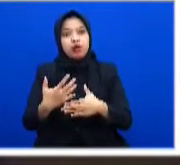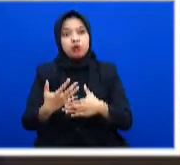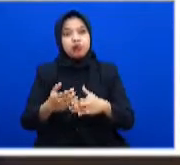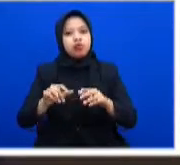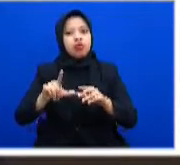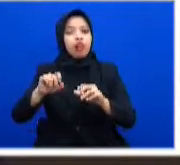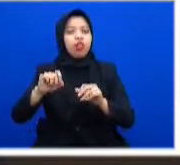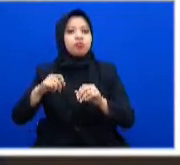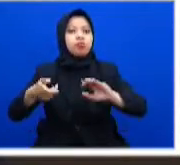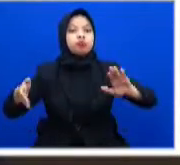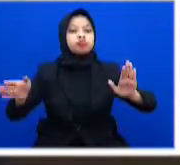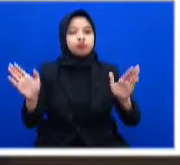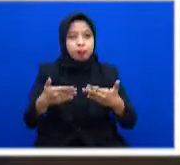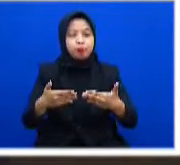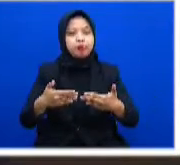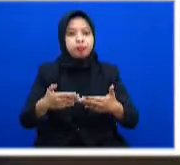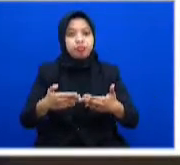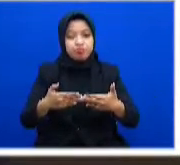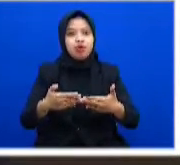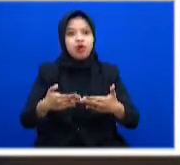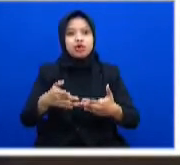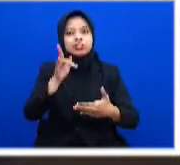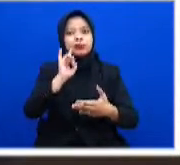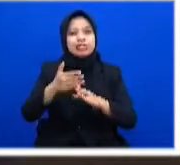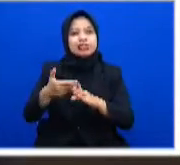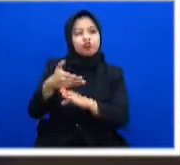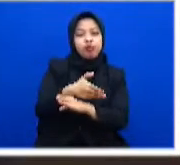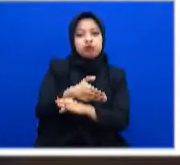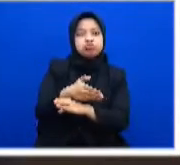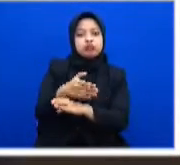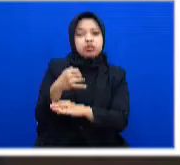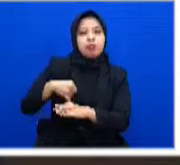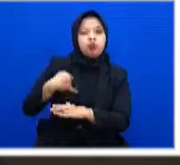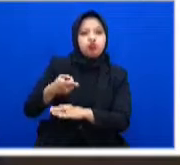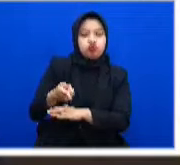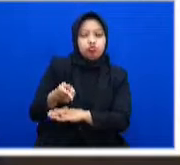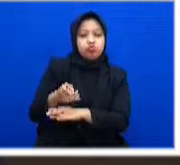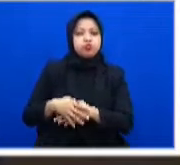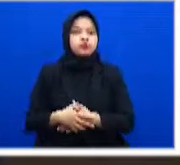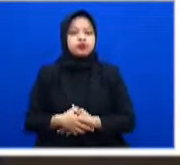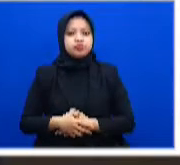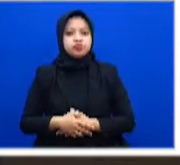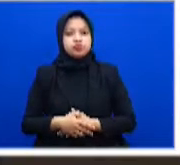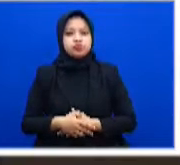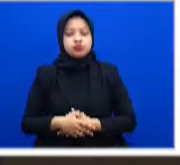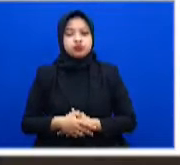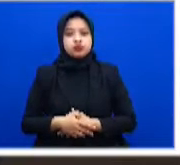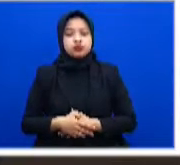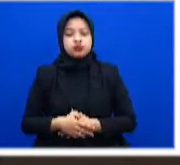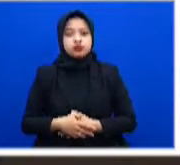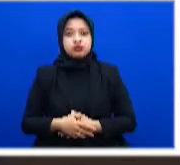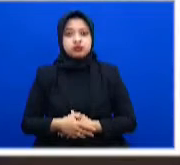kalau harus sampai seperti sebelumnya lagi Hai karena khawatir saat pengaruh ada